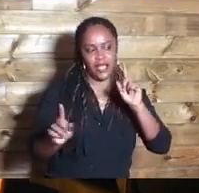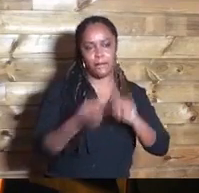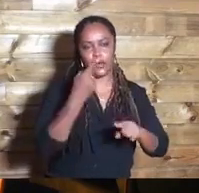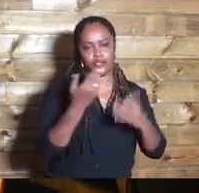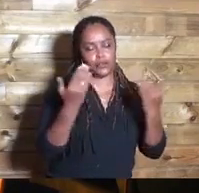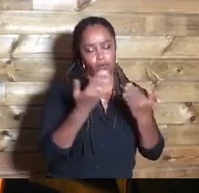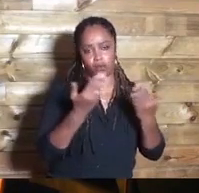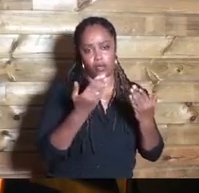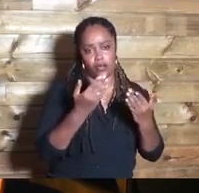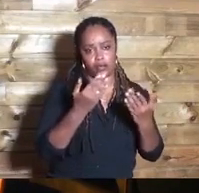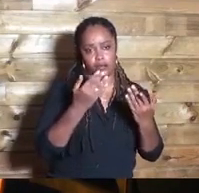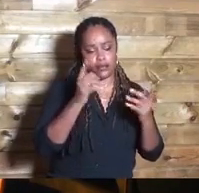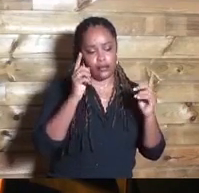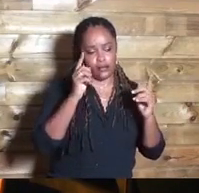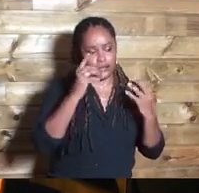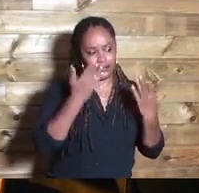peut-être envisager aussi